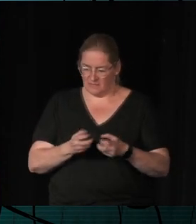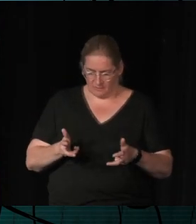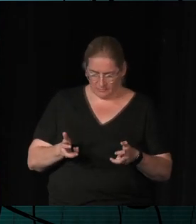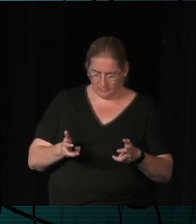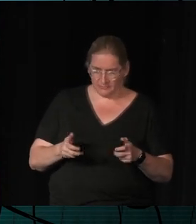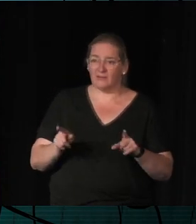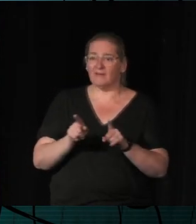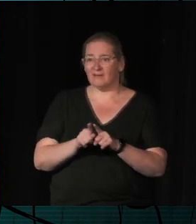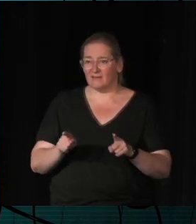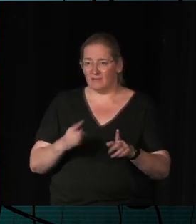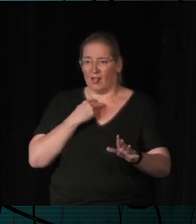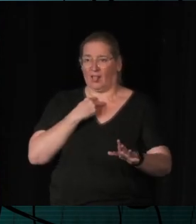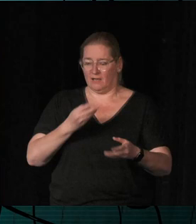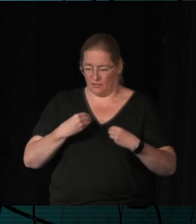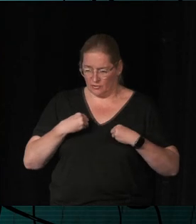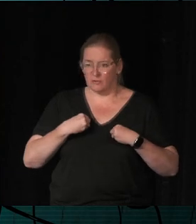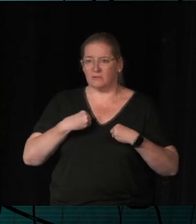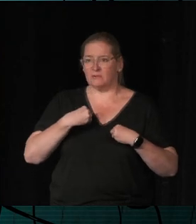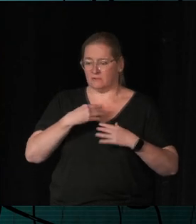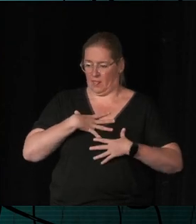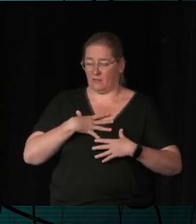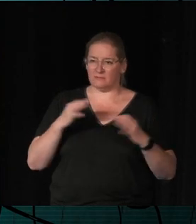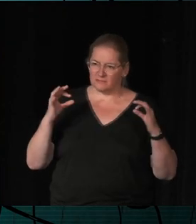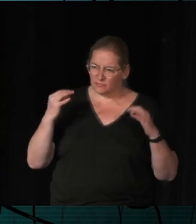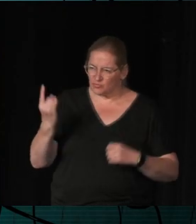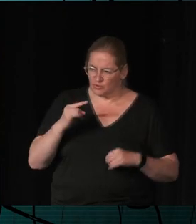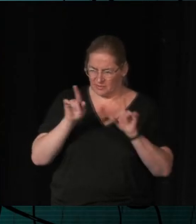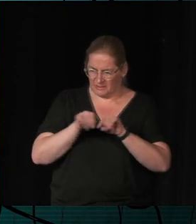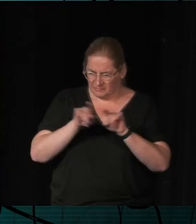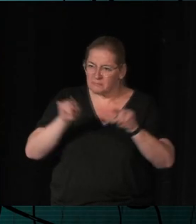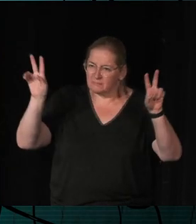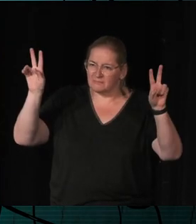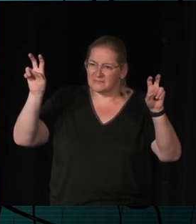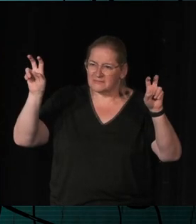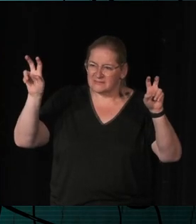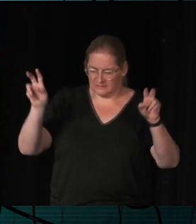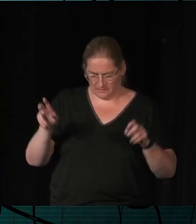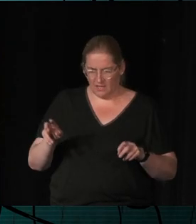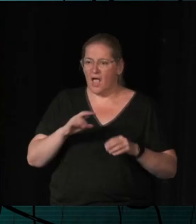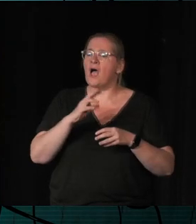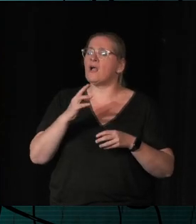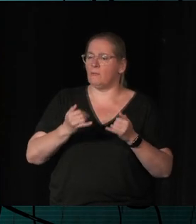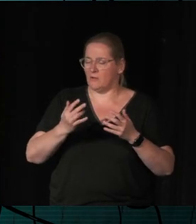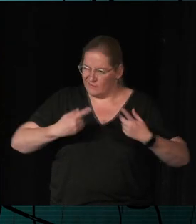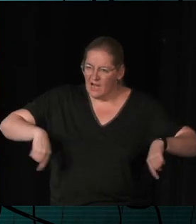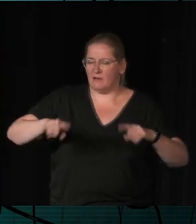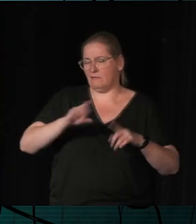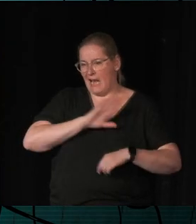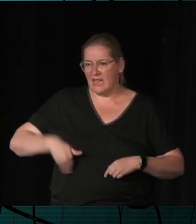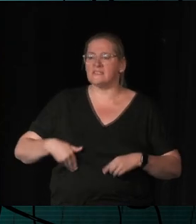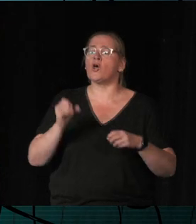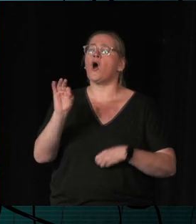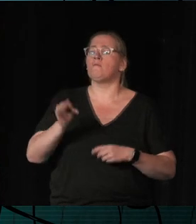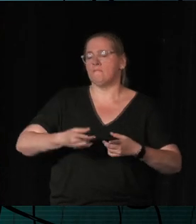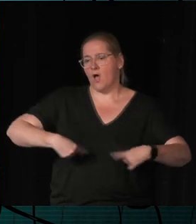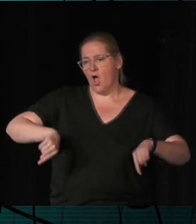finalement? Oui, alors c'est marrant que tu cites The Last of Us partout, parce que finalement il n'a rien fait de beaucoup plus que... Enfin, il faisait déjà les mêmes choses dans la partie 1.